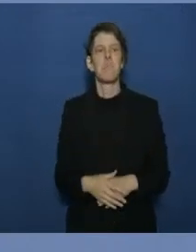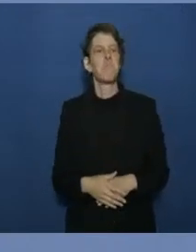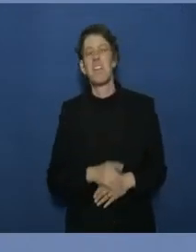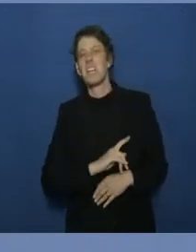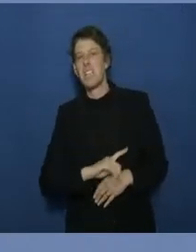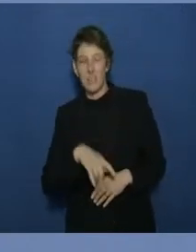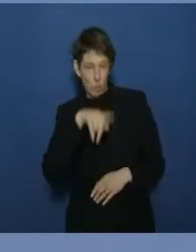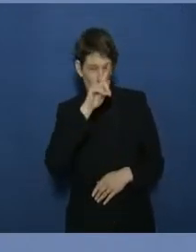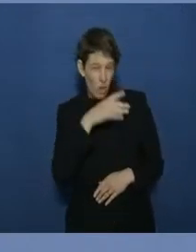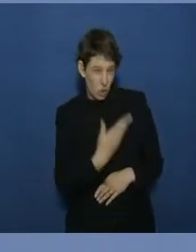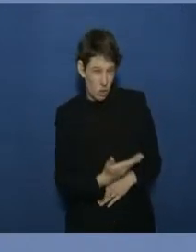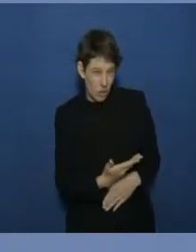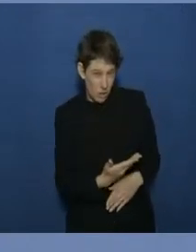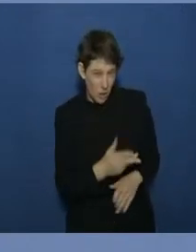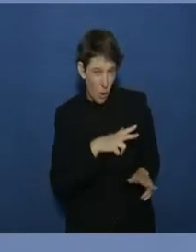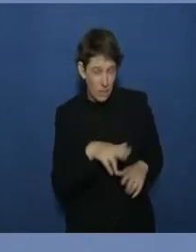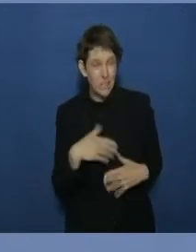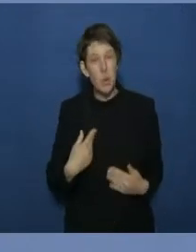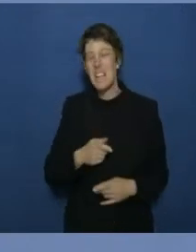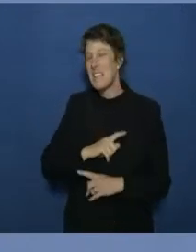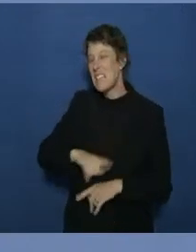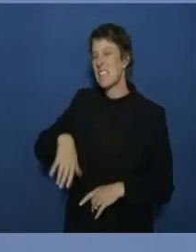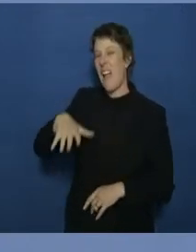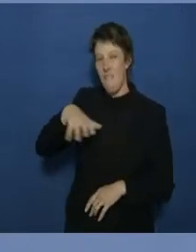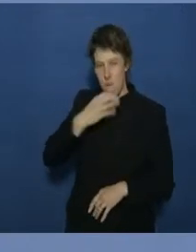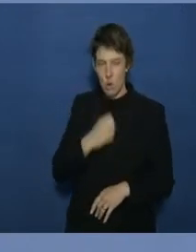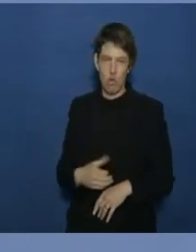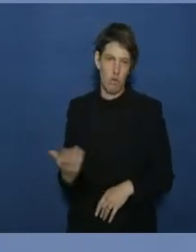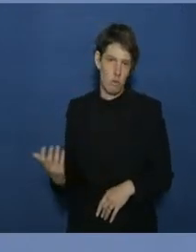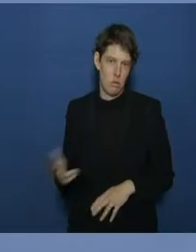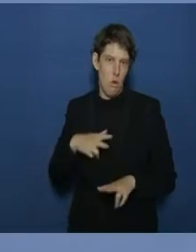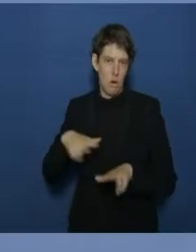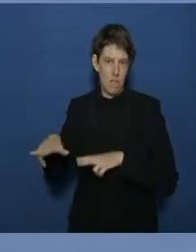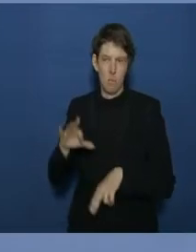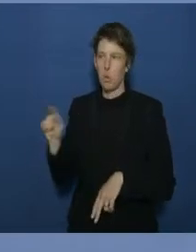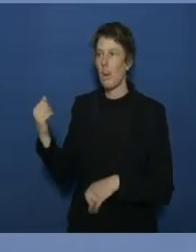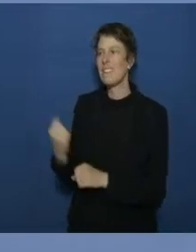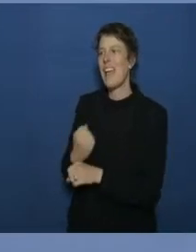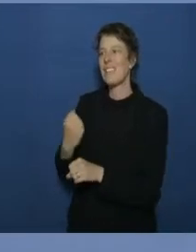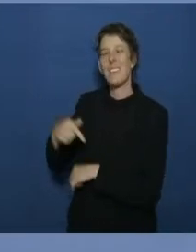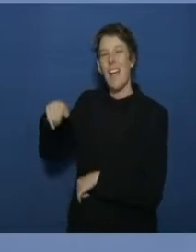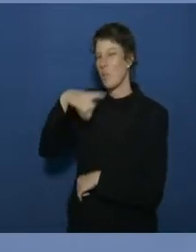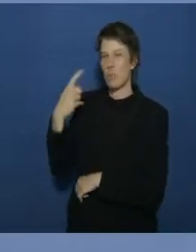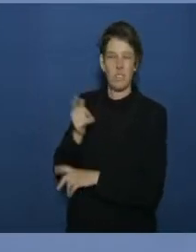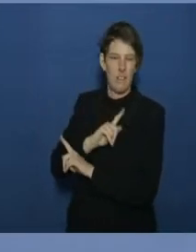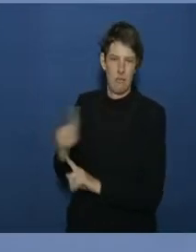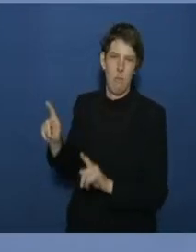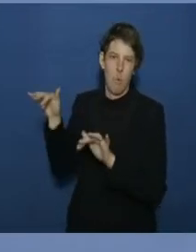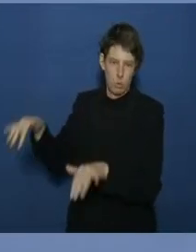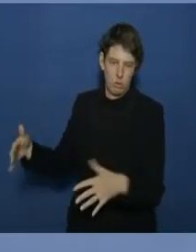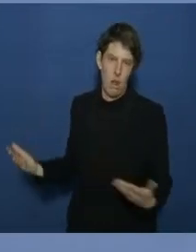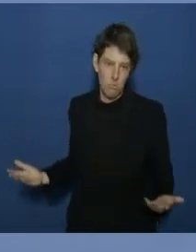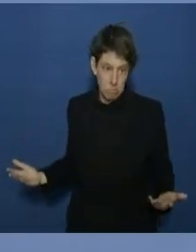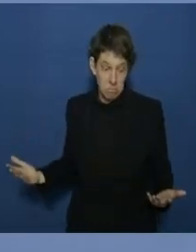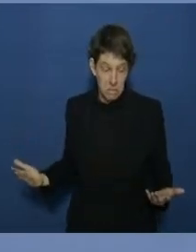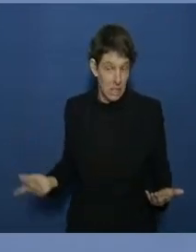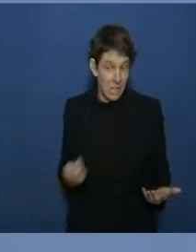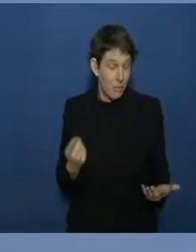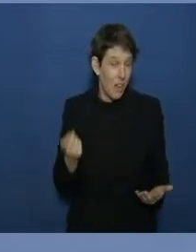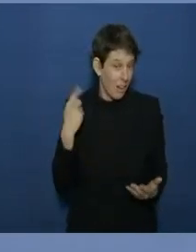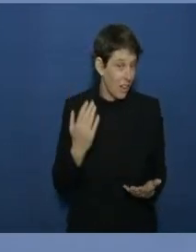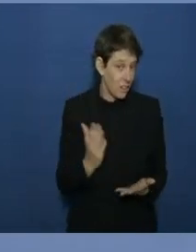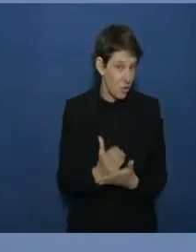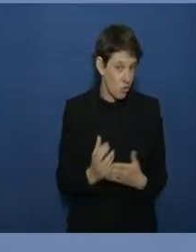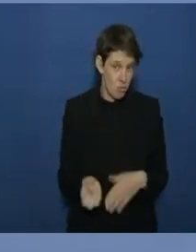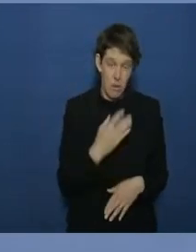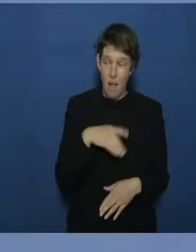ausländische Organisationen mit einem Betätigungsverbot in Russland zu belegen. Wir haben das auch gestern schon klargemacht. Ich wiederhole das hier